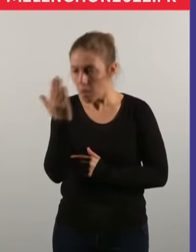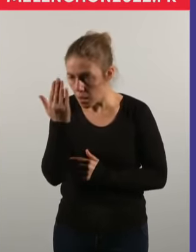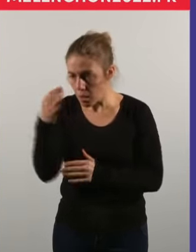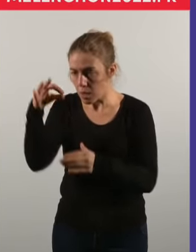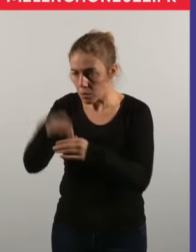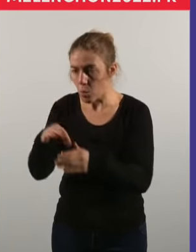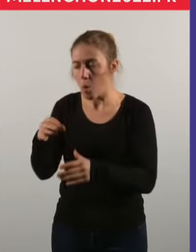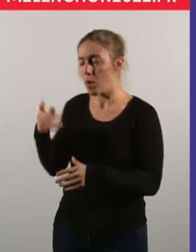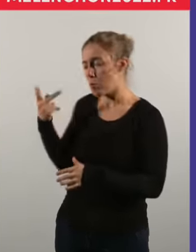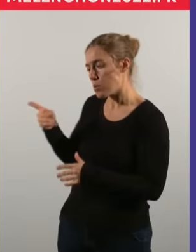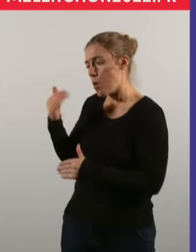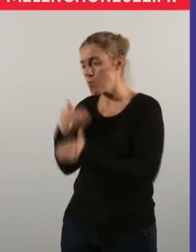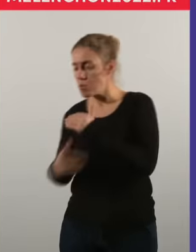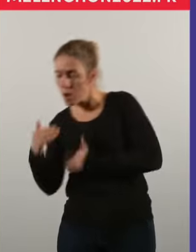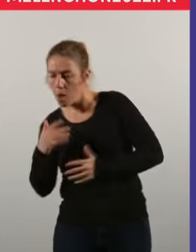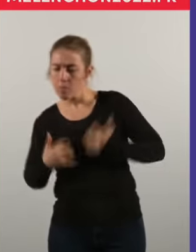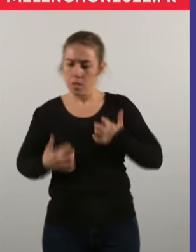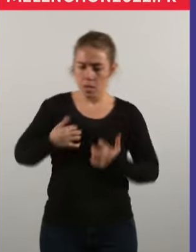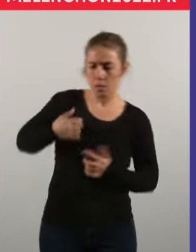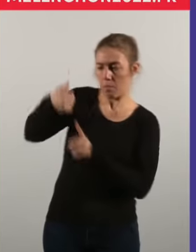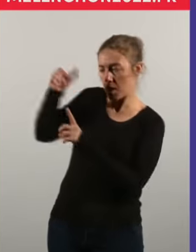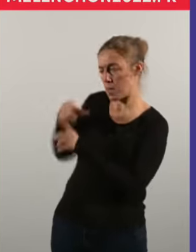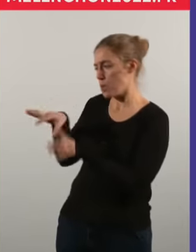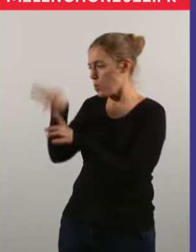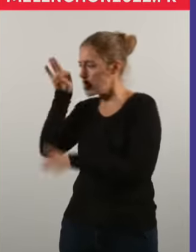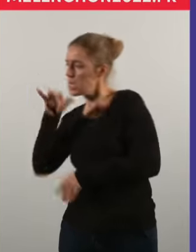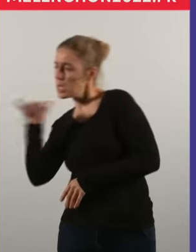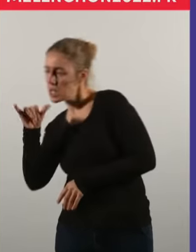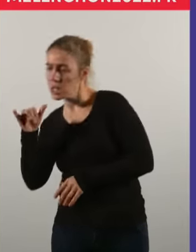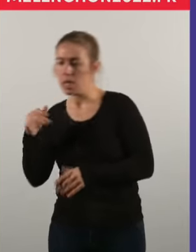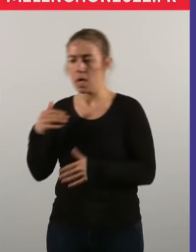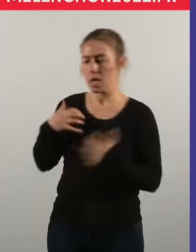le programme. Oh là là là là!